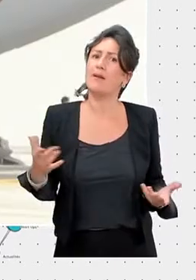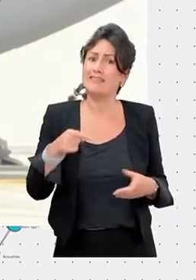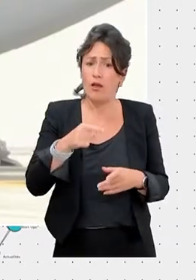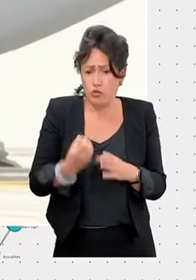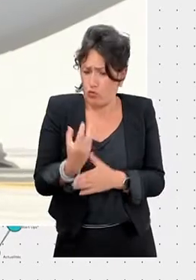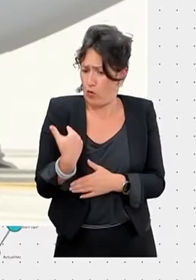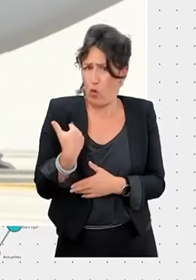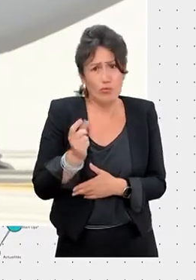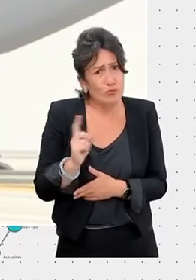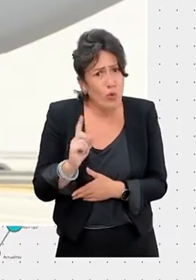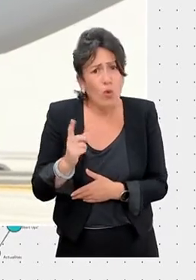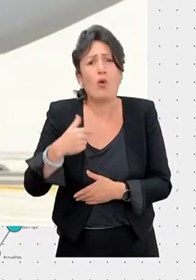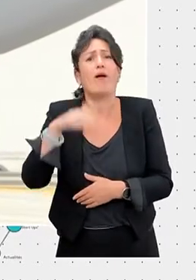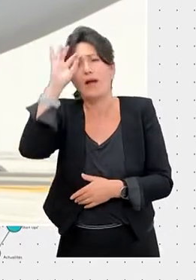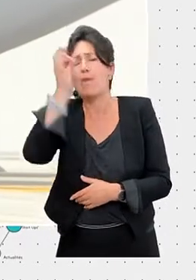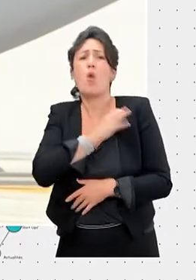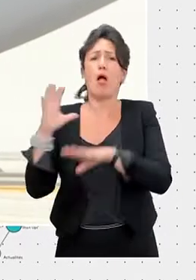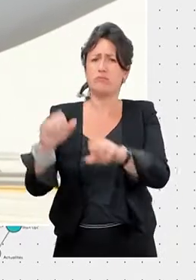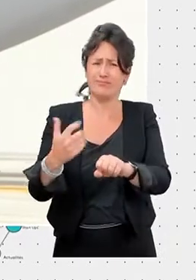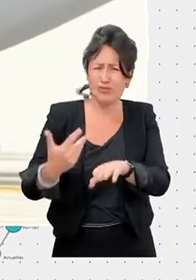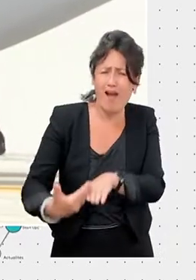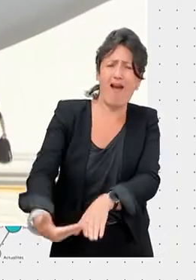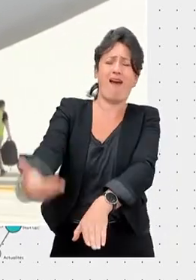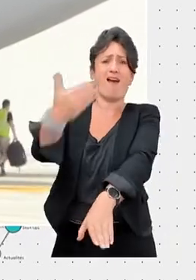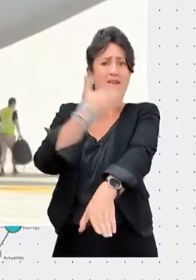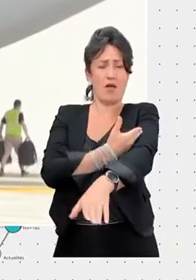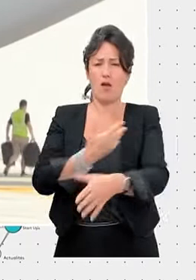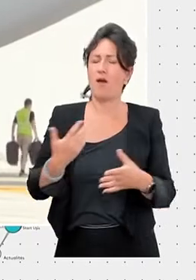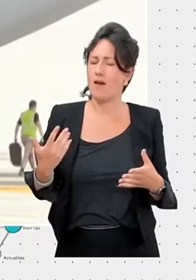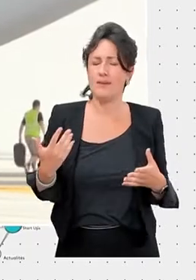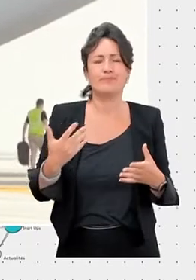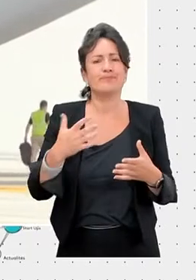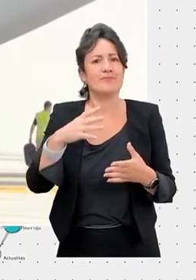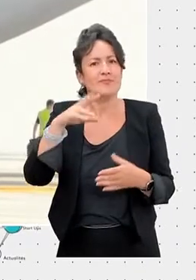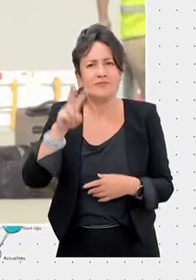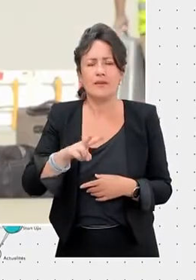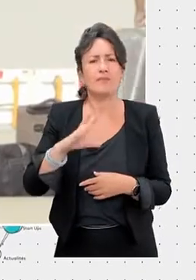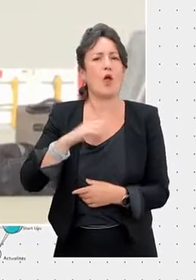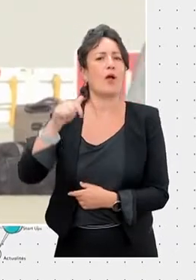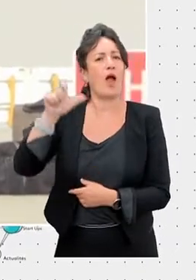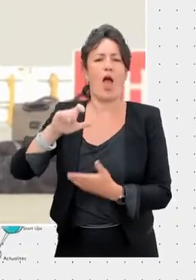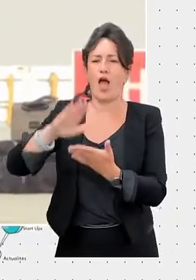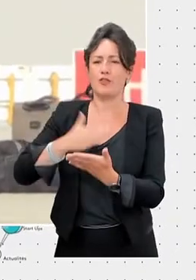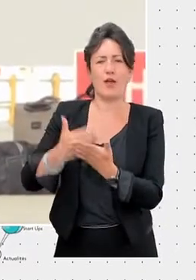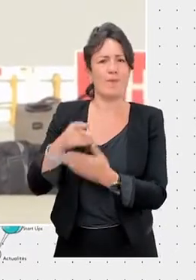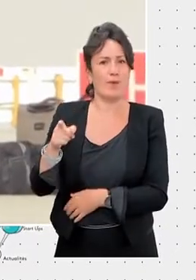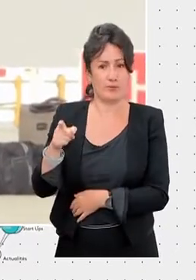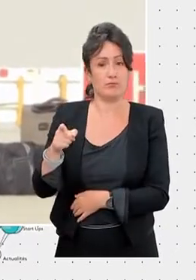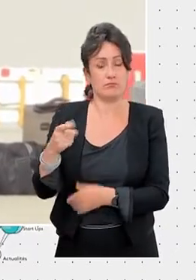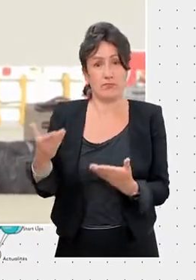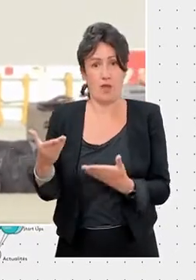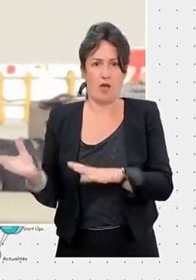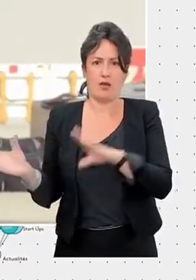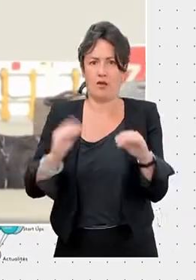d'hier, d'avant-hier ou de la chute de Kaboul. Ça fait des années que ces gens demandent. On a un interprète qui s'appelle Mirzaï, qui est maintenant à Caen, qui a